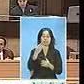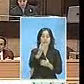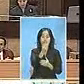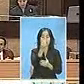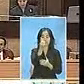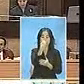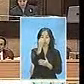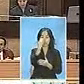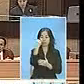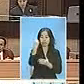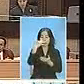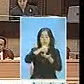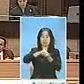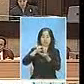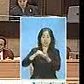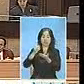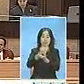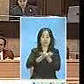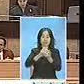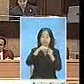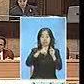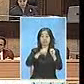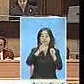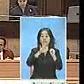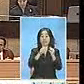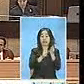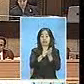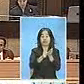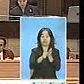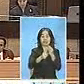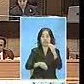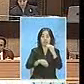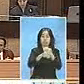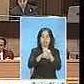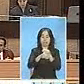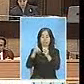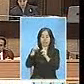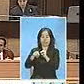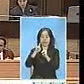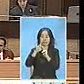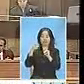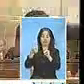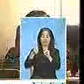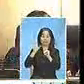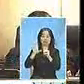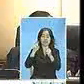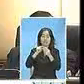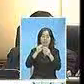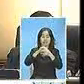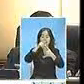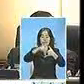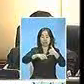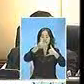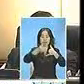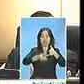ชิกในการพิจารณามาตรา5ซึ่งแก้ไขเพิ่มเติมมาตรา115ว่าด้วยคุณสมบัติลักษณะ